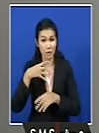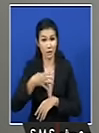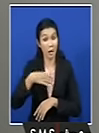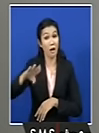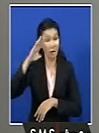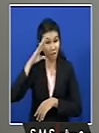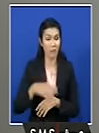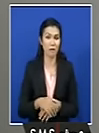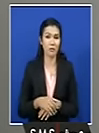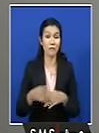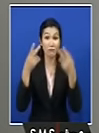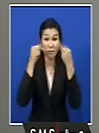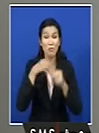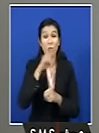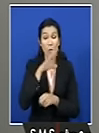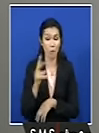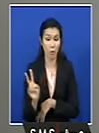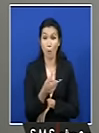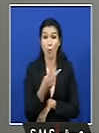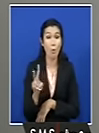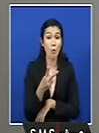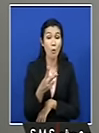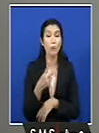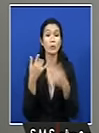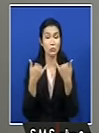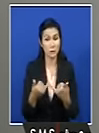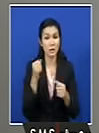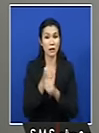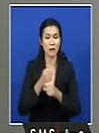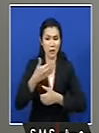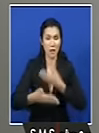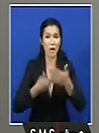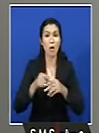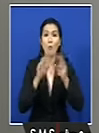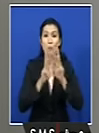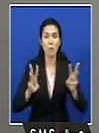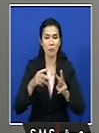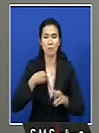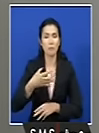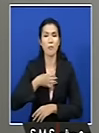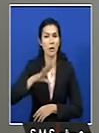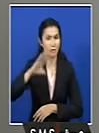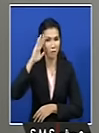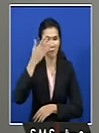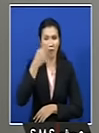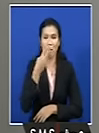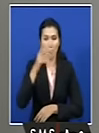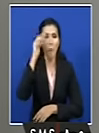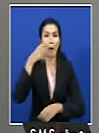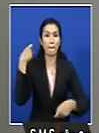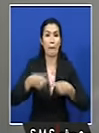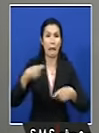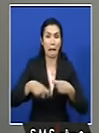ด้วยหรือไม่ท่านนายกตอบว่าทั้งสองคนนี้เขาตอนนี้ทำขายสินค้าผ่านเว็บไซต์อยู่ไม่อยากเป็นทหารเพราะเห็นพ่อลำบาก